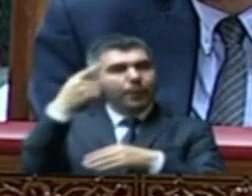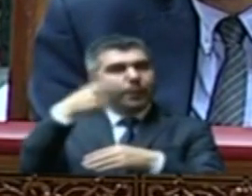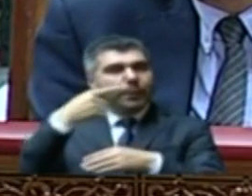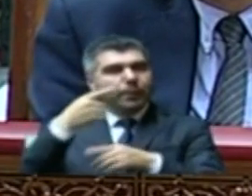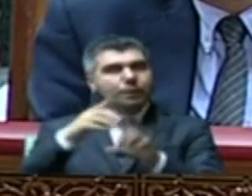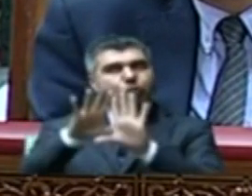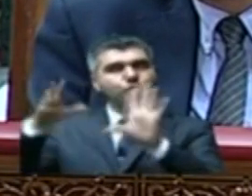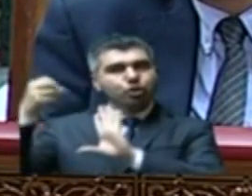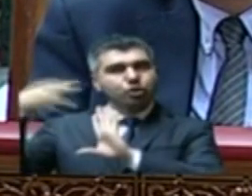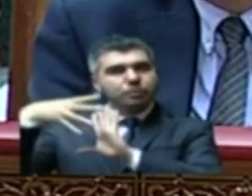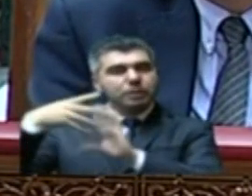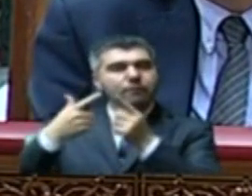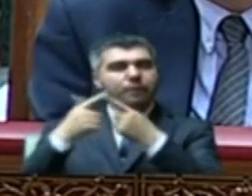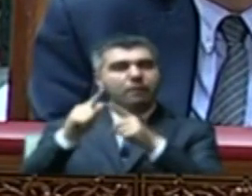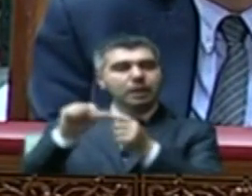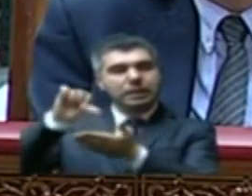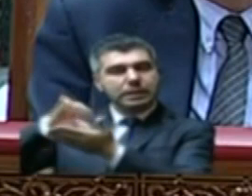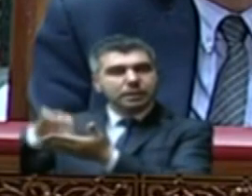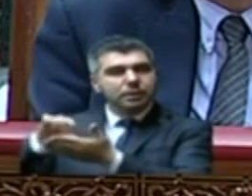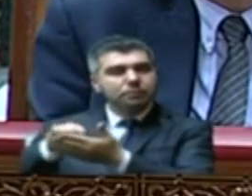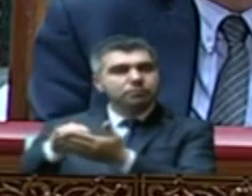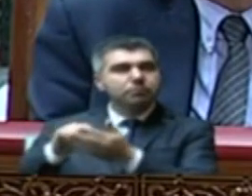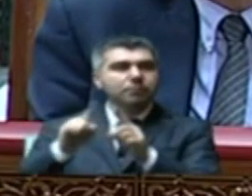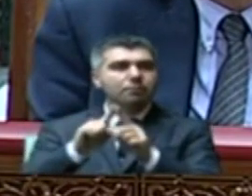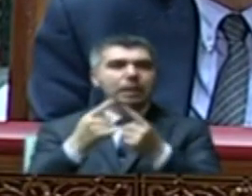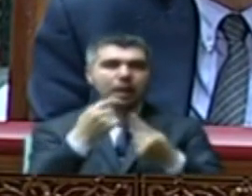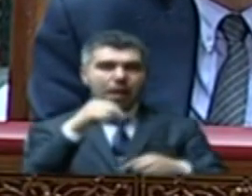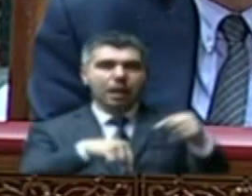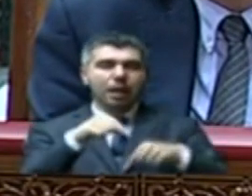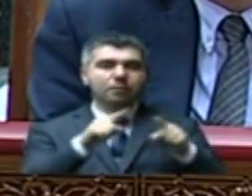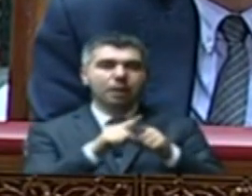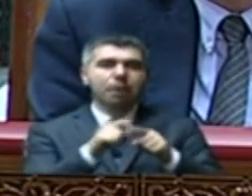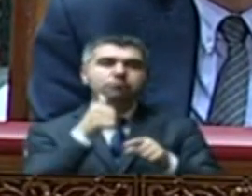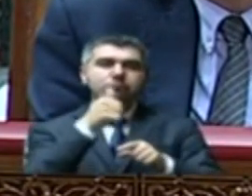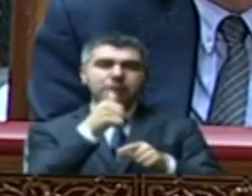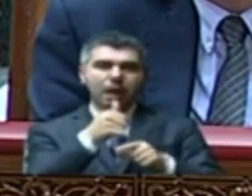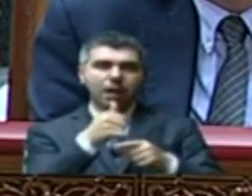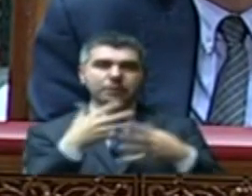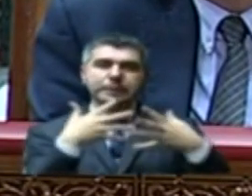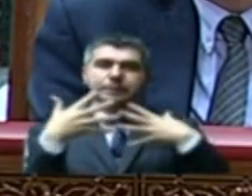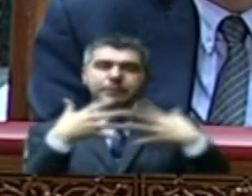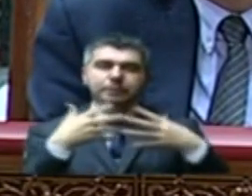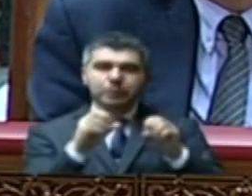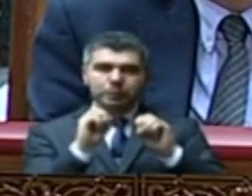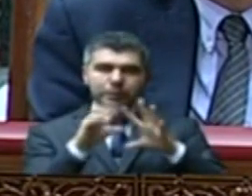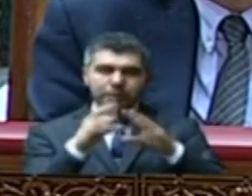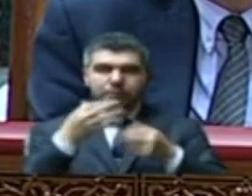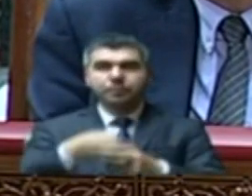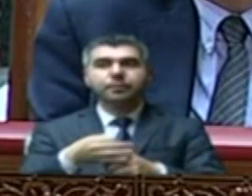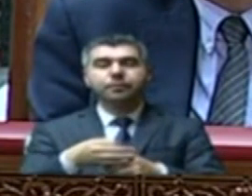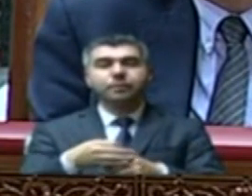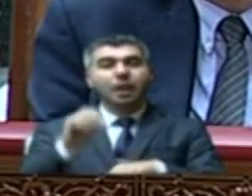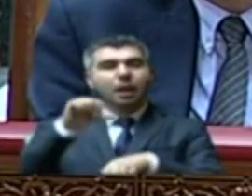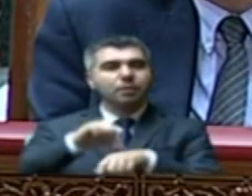يعني شمسيه، كذلك في مولوات الطاقه الريحيه، يعني مجموعه من الحظائر اللي تنتج لنا الطاقه اللي هي نظيفه. ثم لا زلنا نعتمد